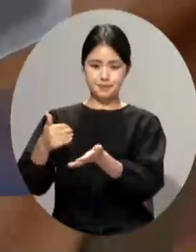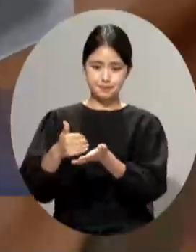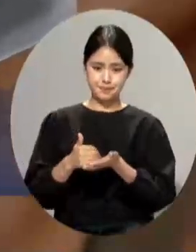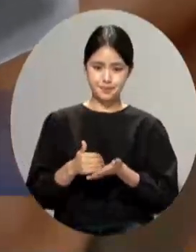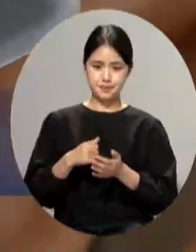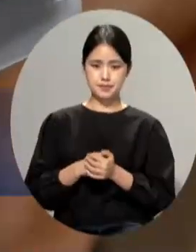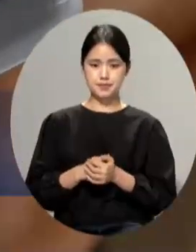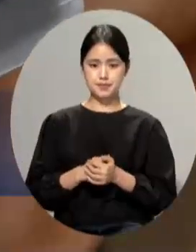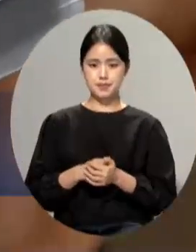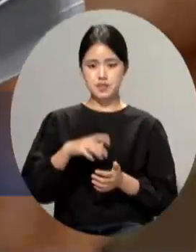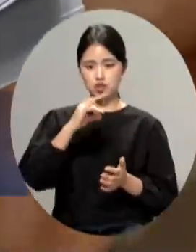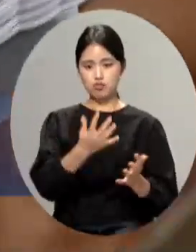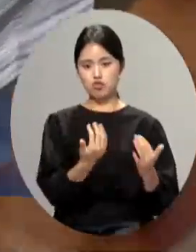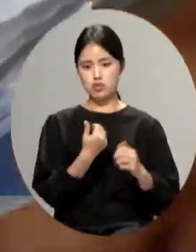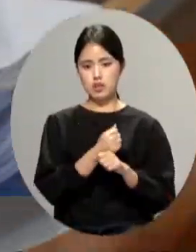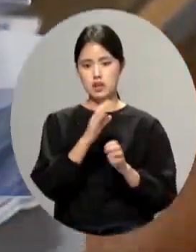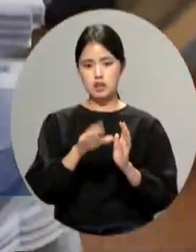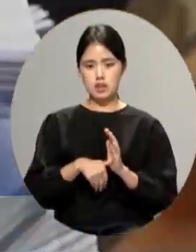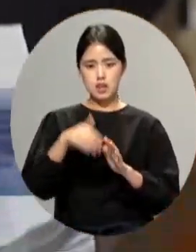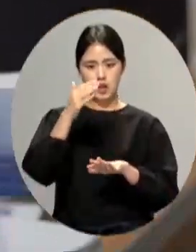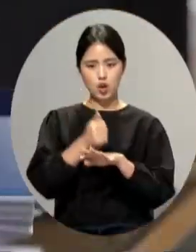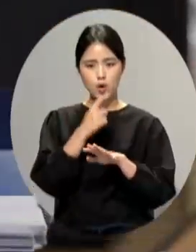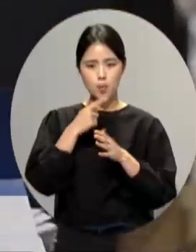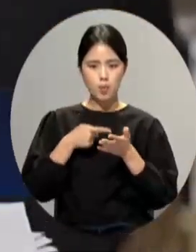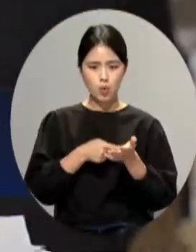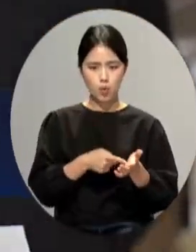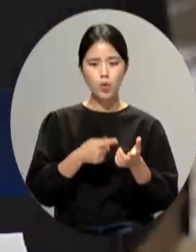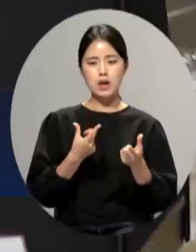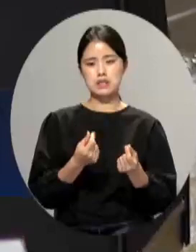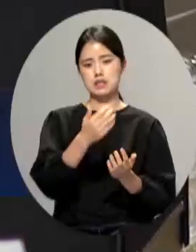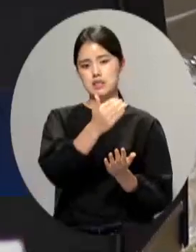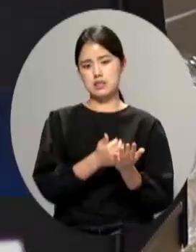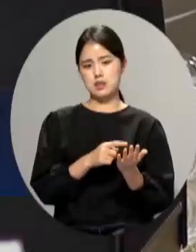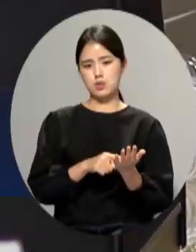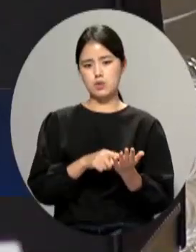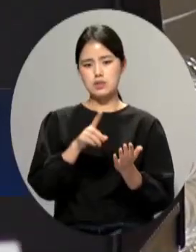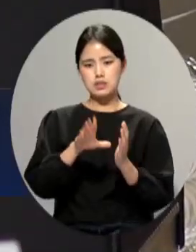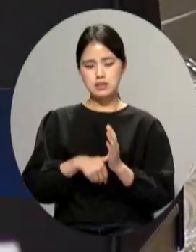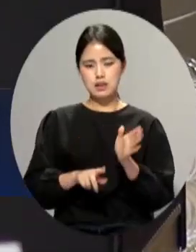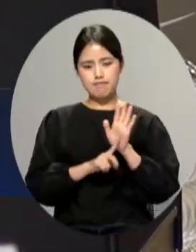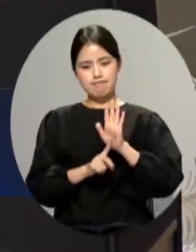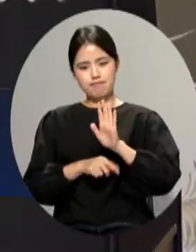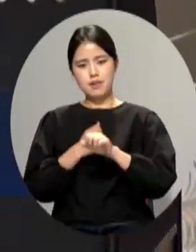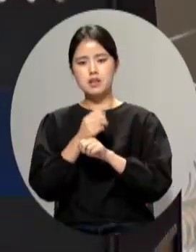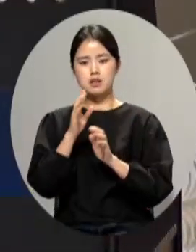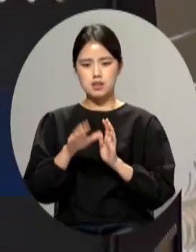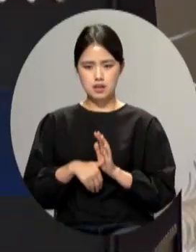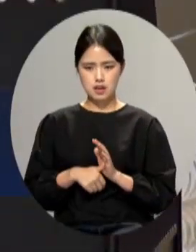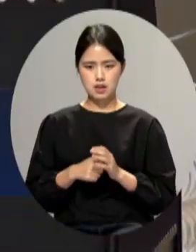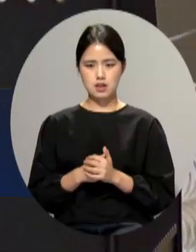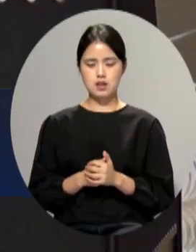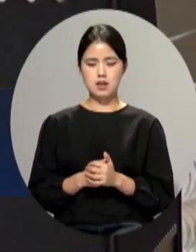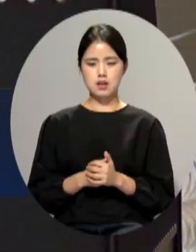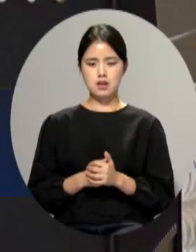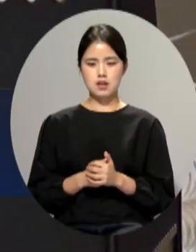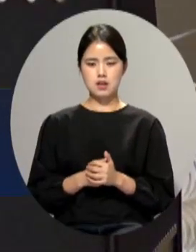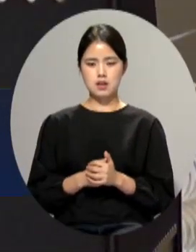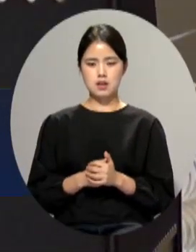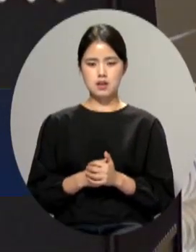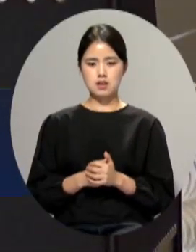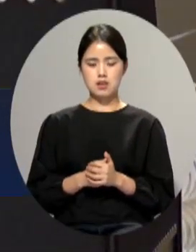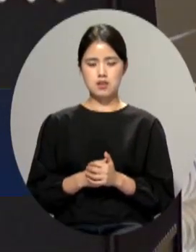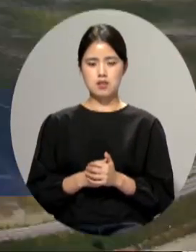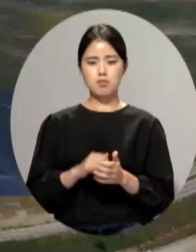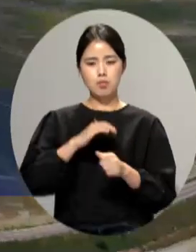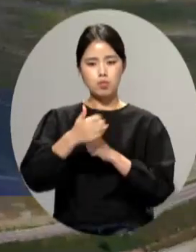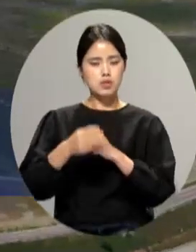유치 당시에 유치 결과 보고서 뭐 이런 자료들이요. 그때 당시에 PT했던 거. 시사 올 때 PT했던